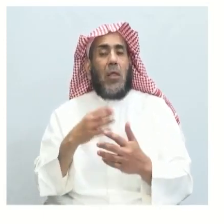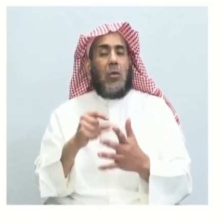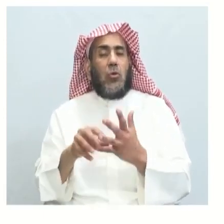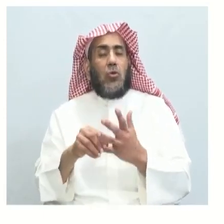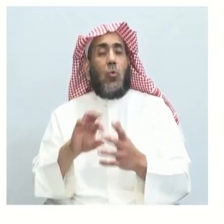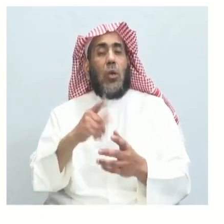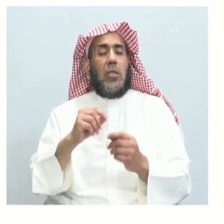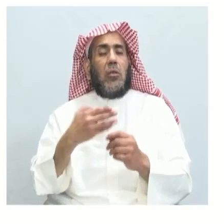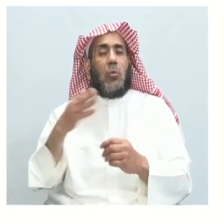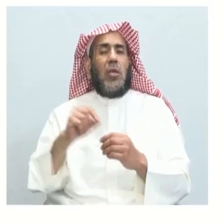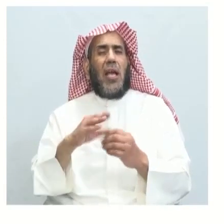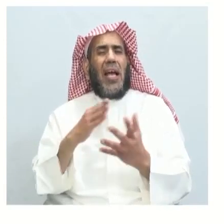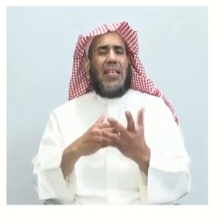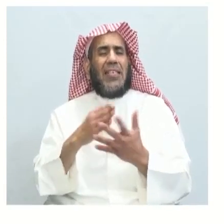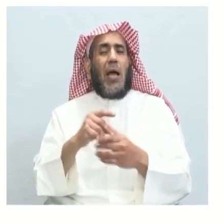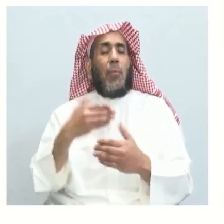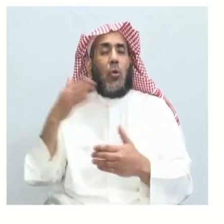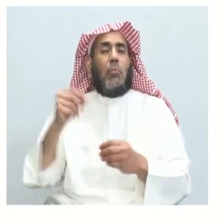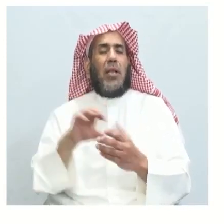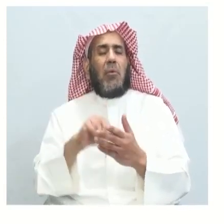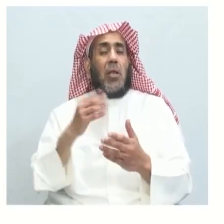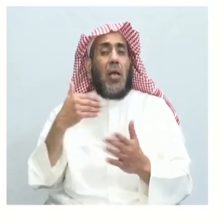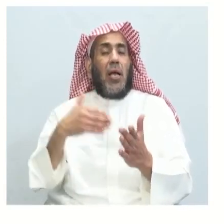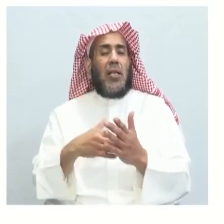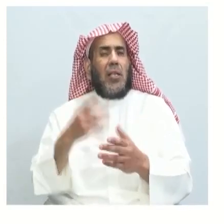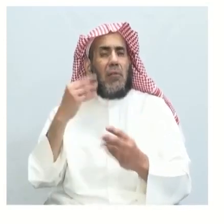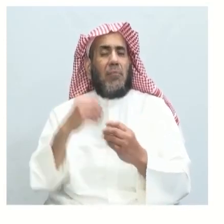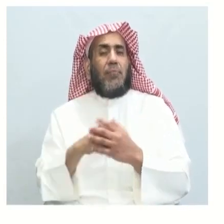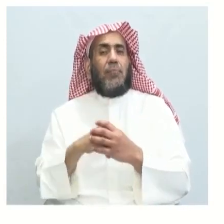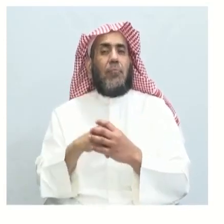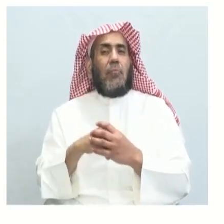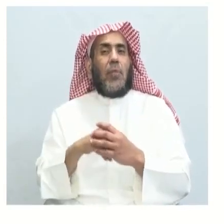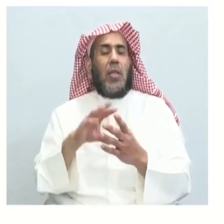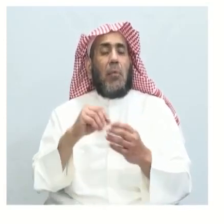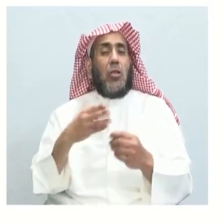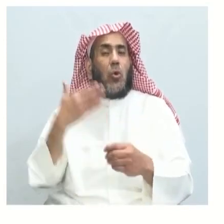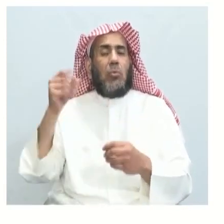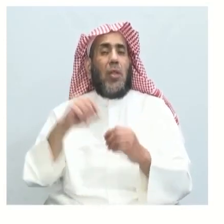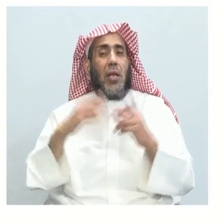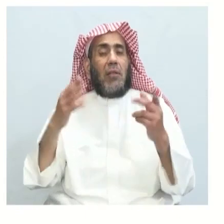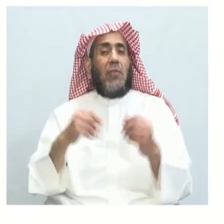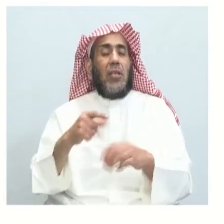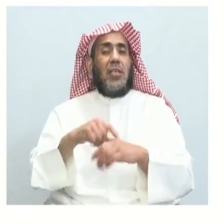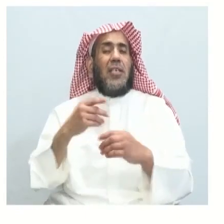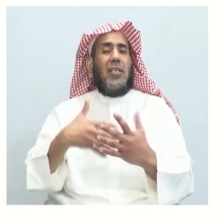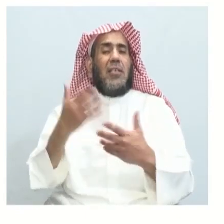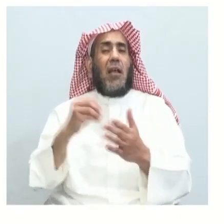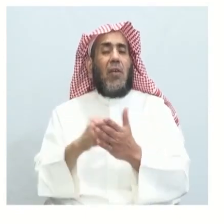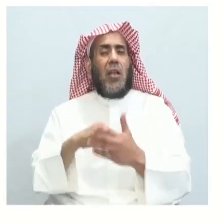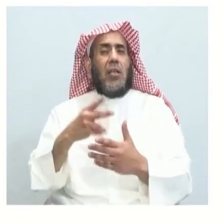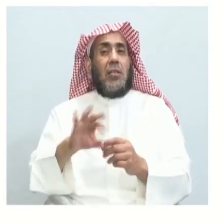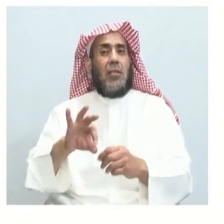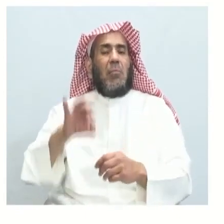ليست الخطبه كامله انما هي اجزاء من الخطب هذه نماذج حتى تعرف او تتعرف على نماذج الخطب التي ظهرت في عصر صد الاسلام وكيف انها